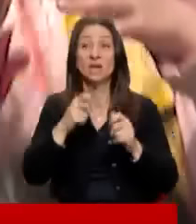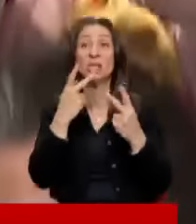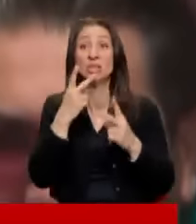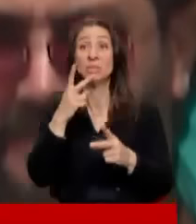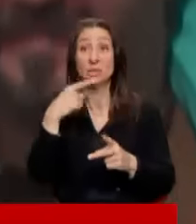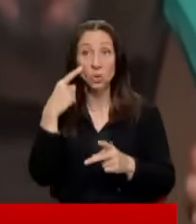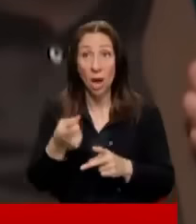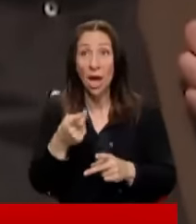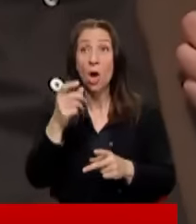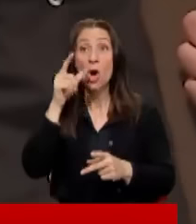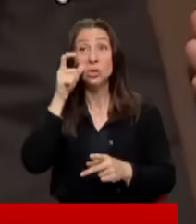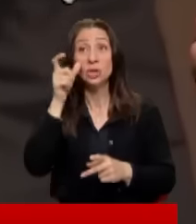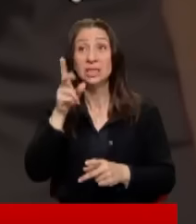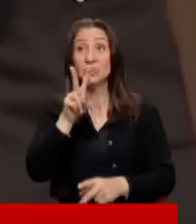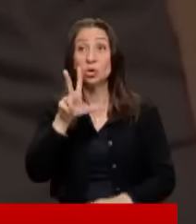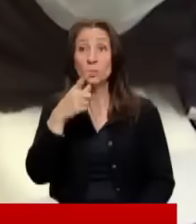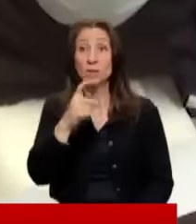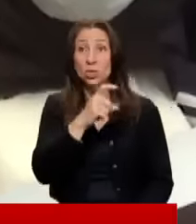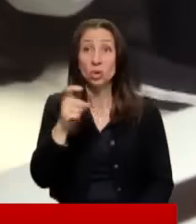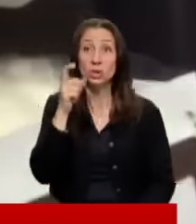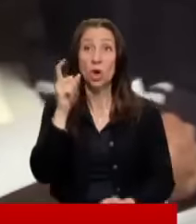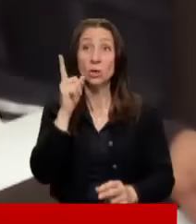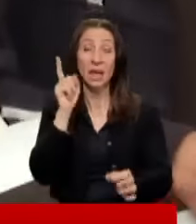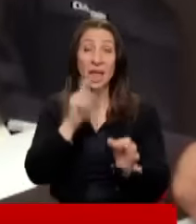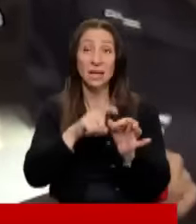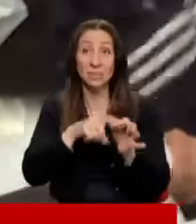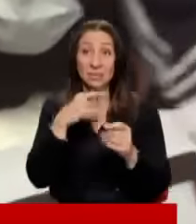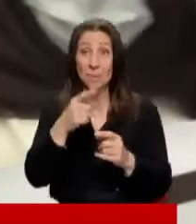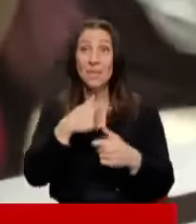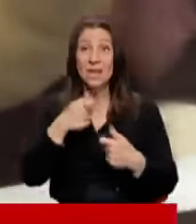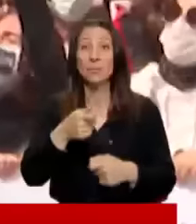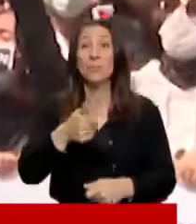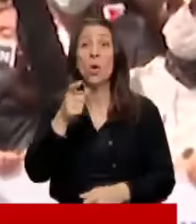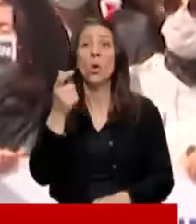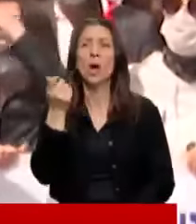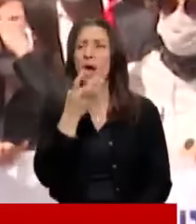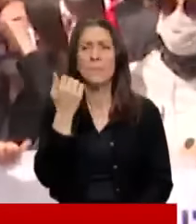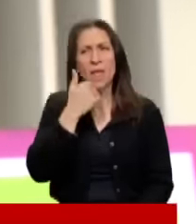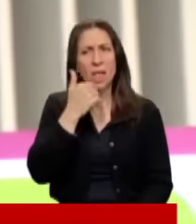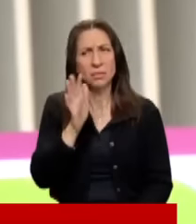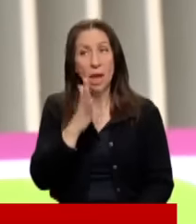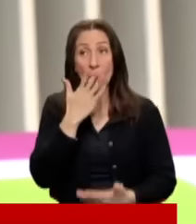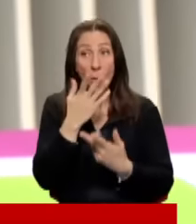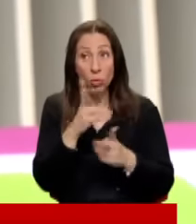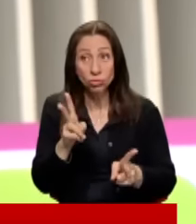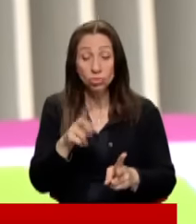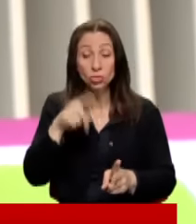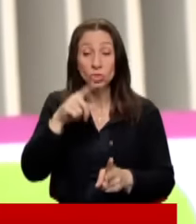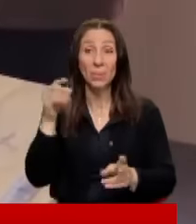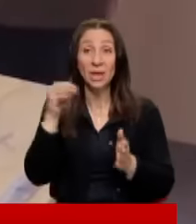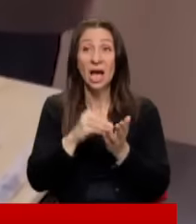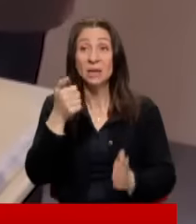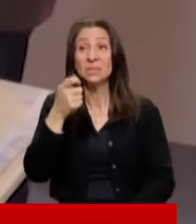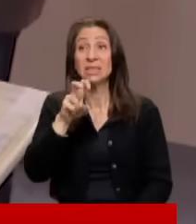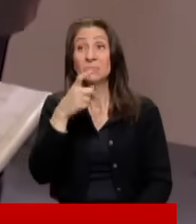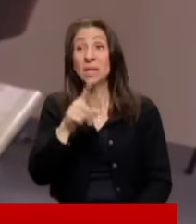açıklaması üzerine Özgür Özel 23.900 öğretmen atamasını dillendirdi Milli Eğitim Bakanı o rakamı yalanladı ama okullar açıldığında gündeme getirdiği